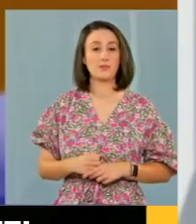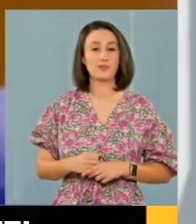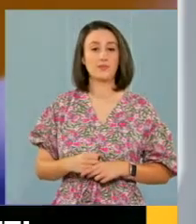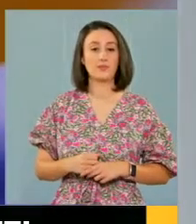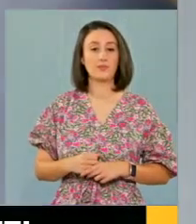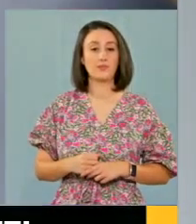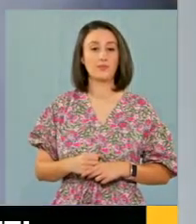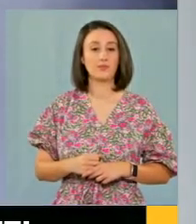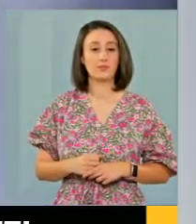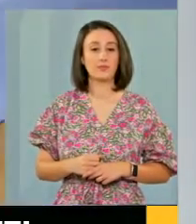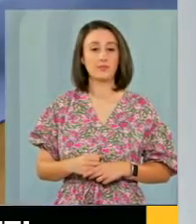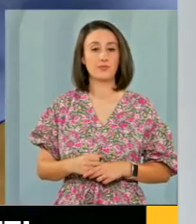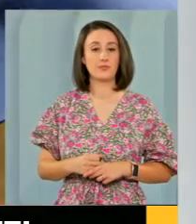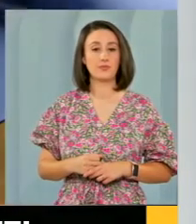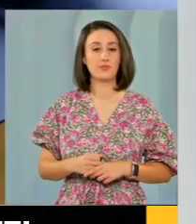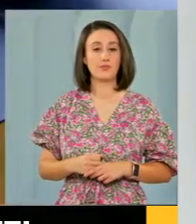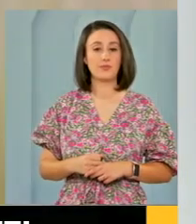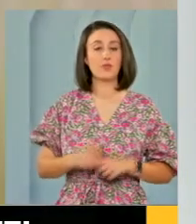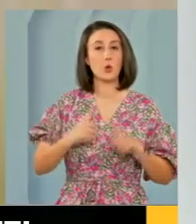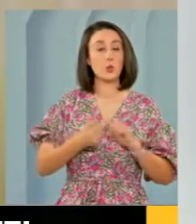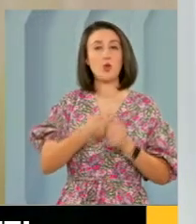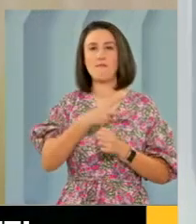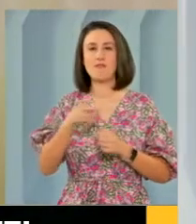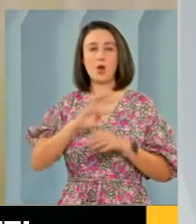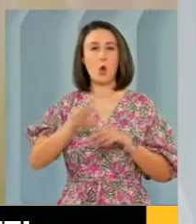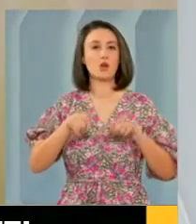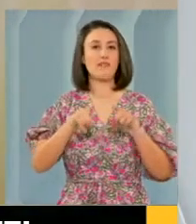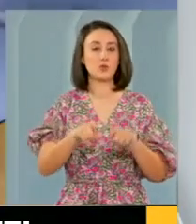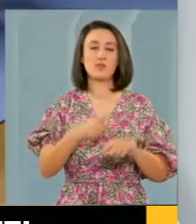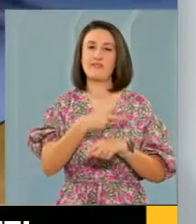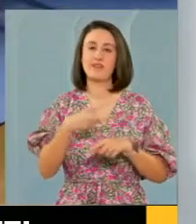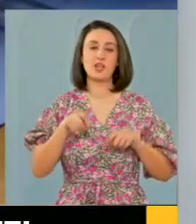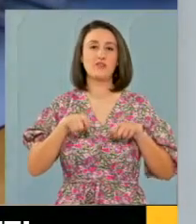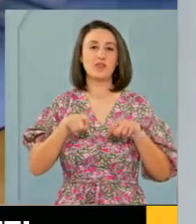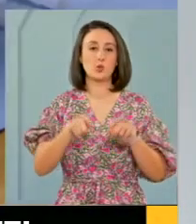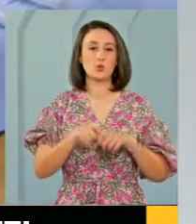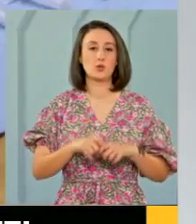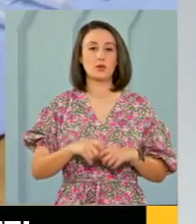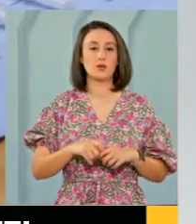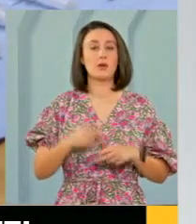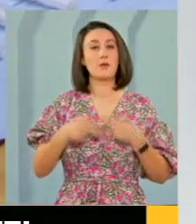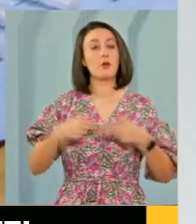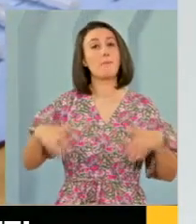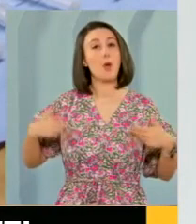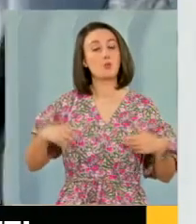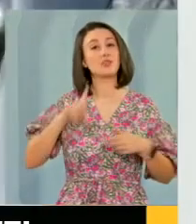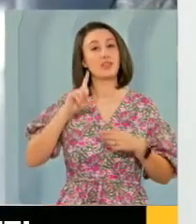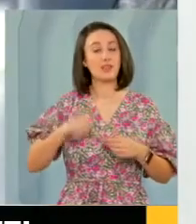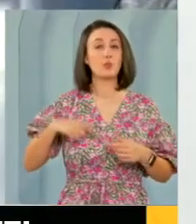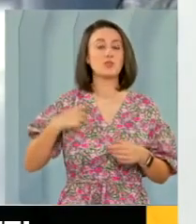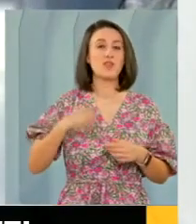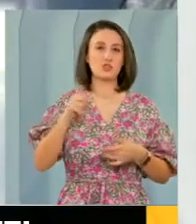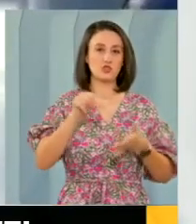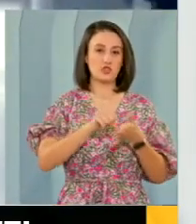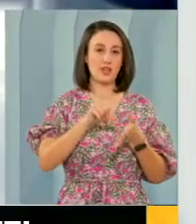această problemă, da. Domnul Pășcuță, cu sau fără coronavirus, cu sau fără virusul variolei maimuții, ar trebui să existe acele